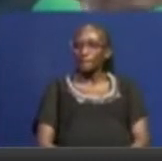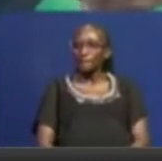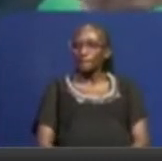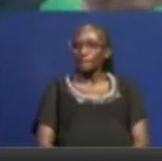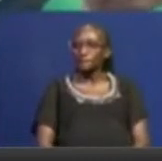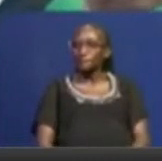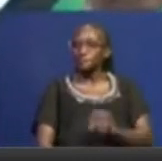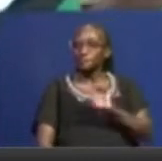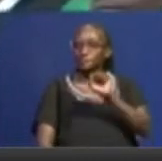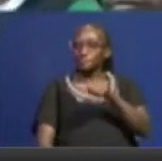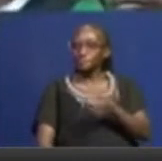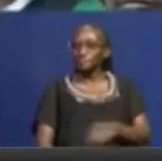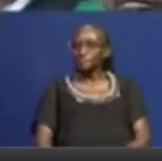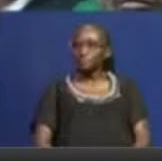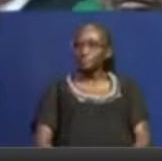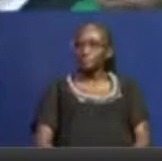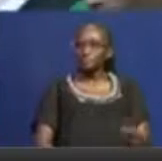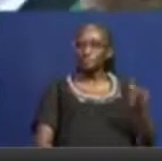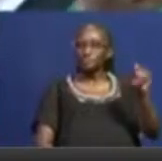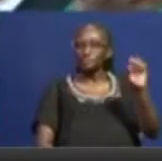Nyatike Tombo ya Odege.